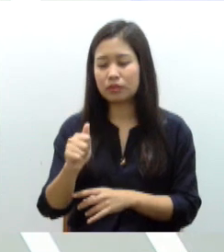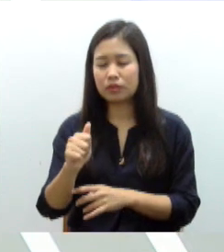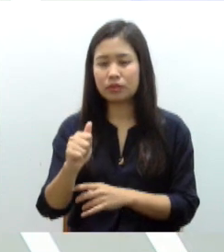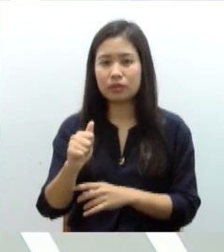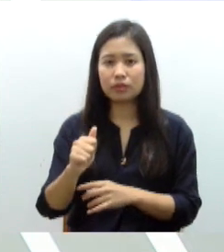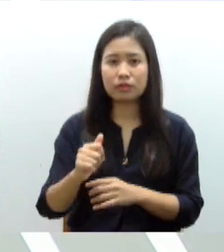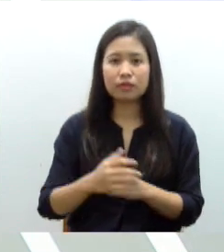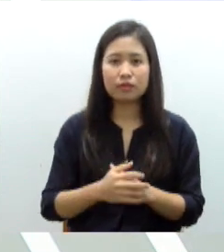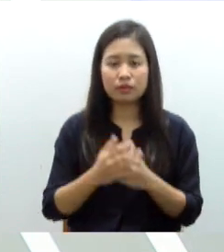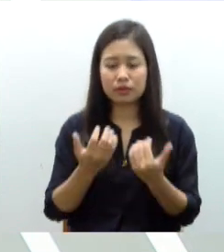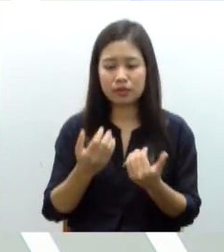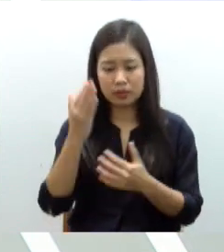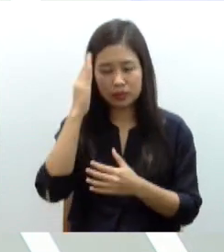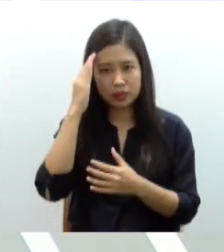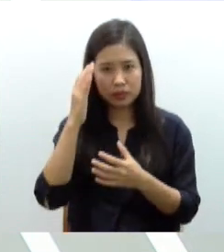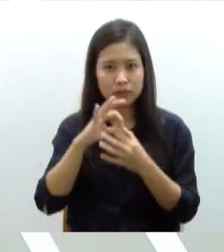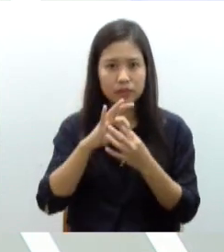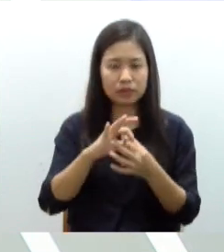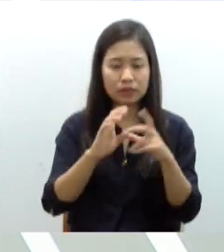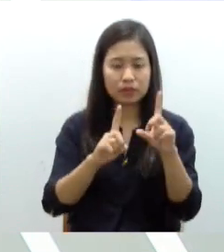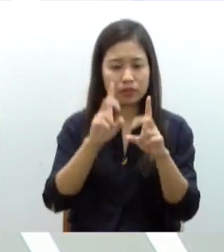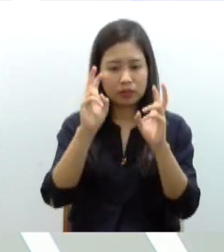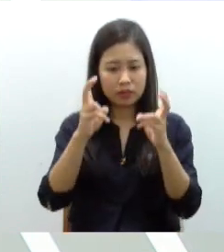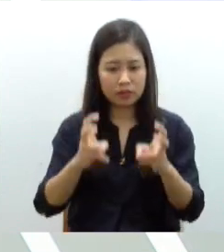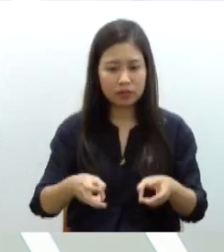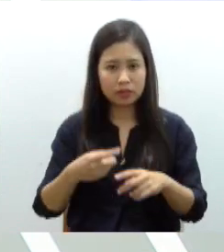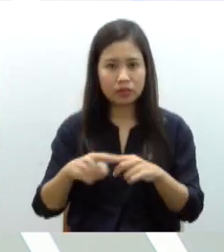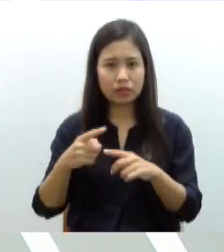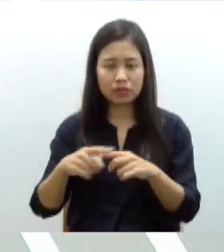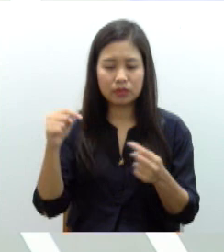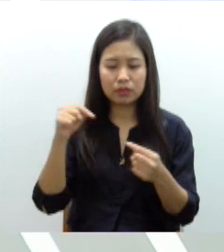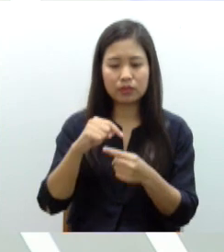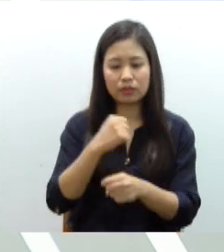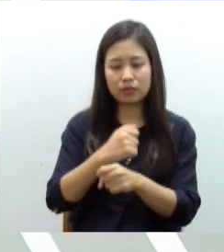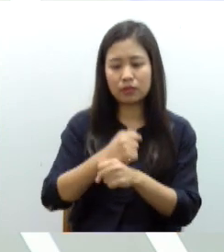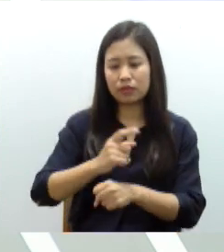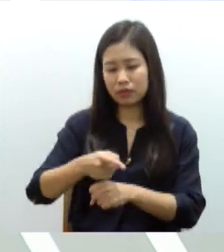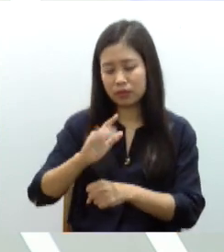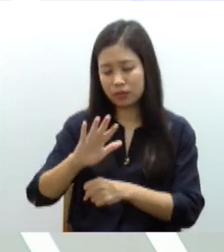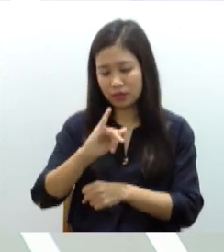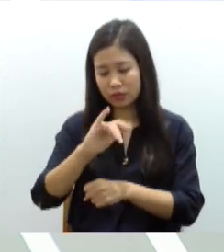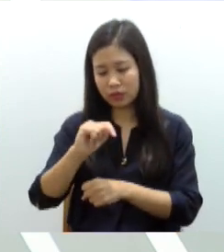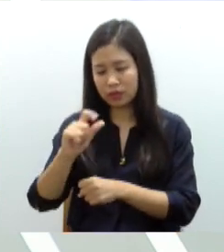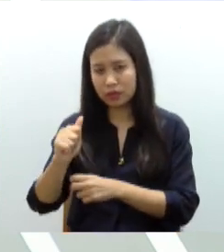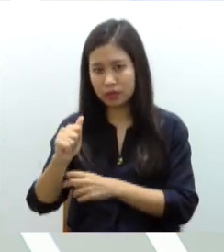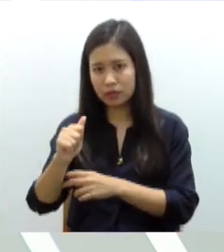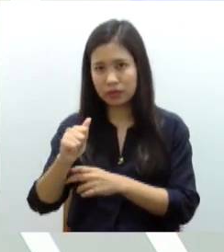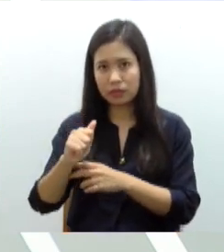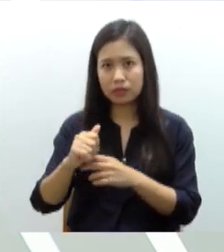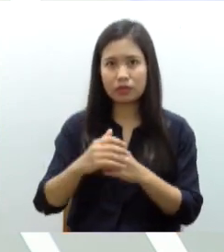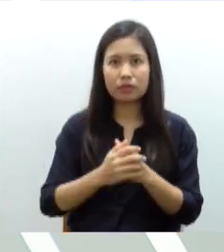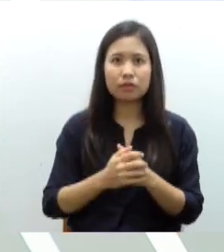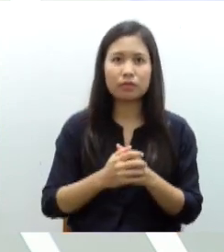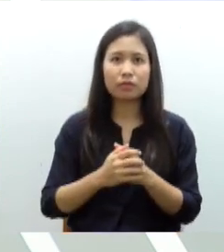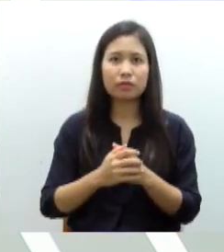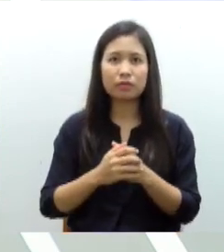ราบในส่วนของที่มาความสำคัญนะแล้วก็ของการเตรียมการและการมีส่วนร่วมของท่านนะครับในการประเมินในครั้งนี้นะครับครั้งต่อไปนะครับเราก็จะมาพูดคุย